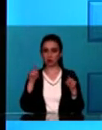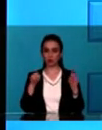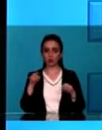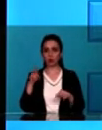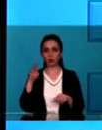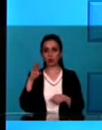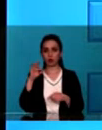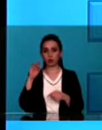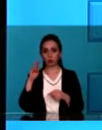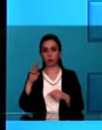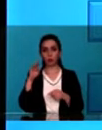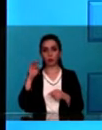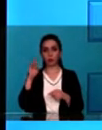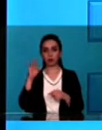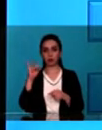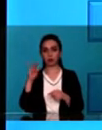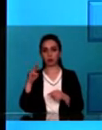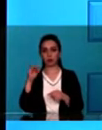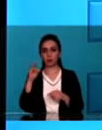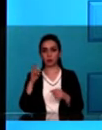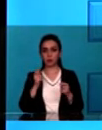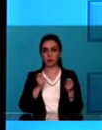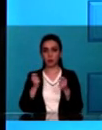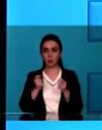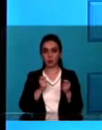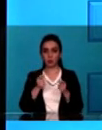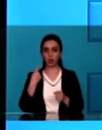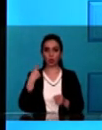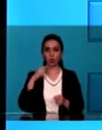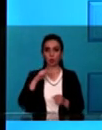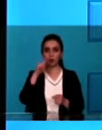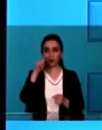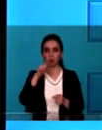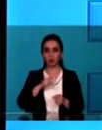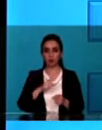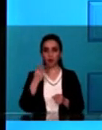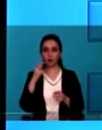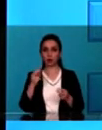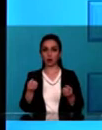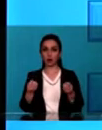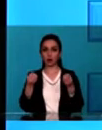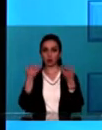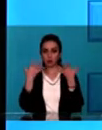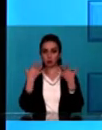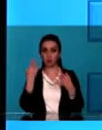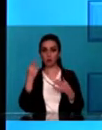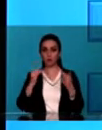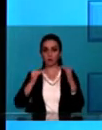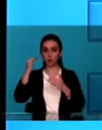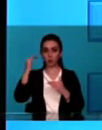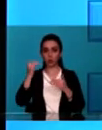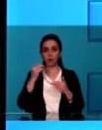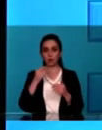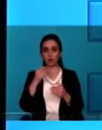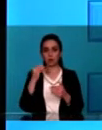– Top Index. Позволяет управлять номером элемента, который отображается вверху списка.